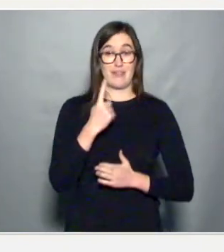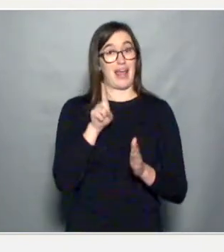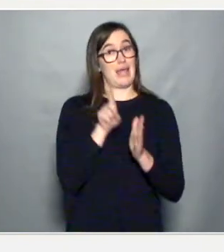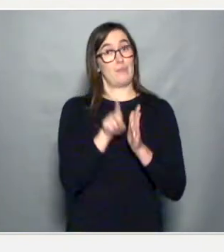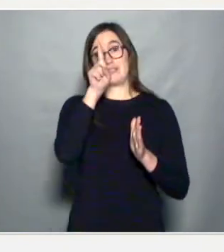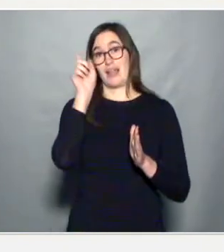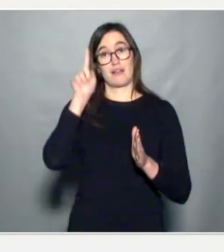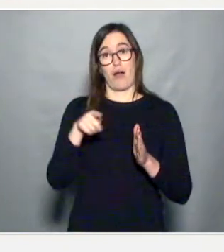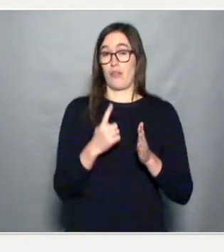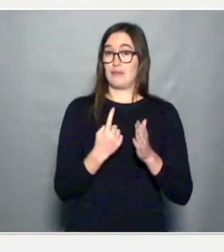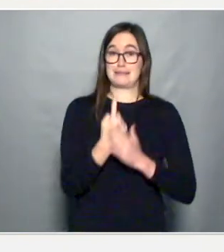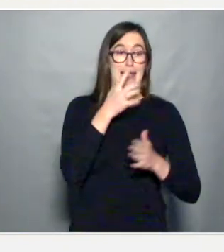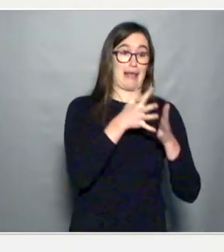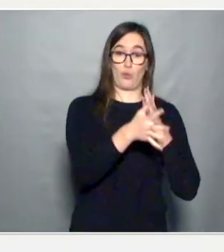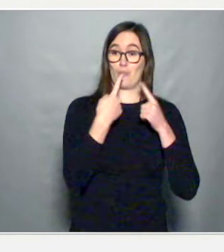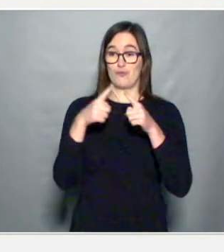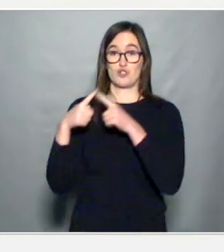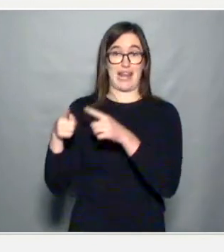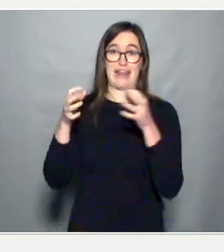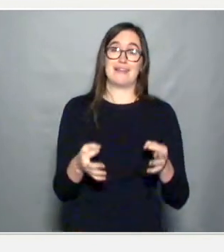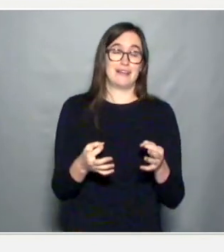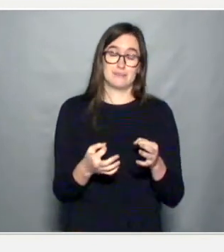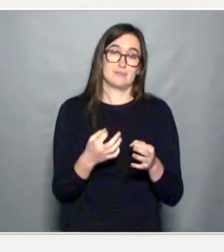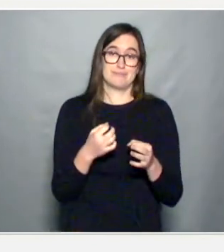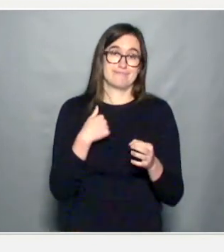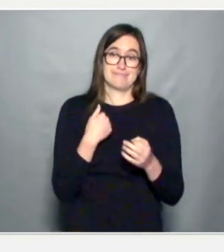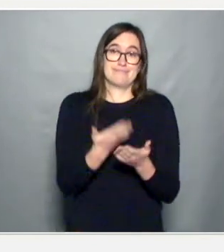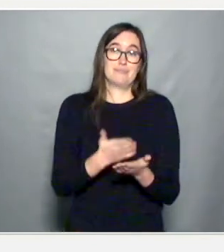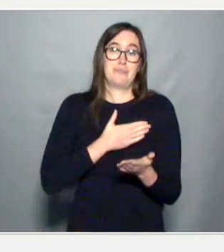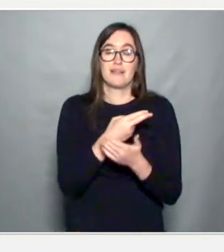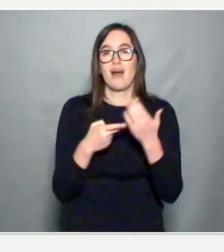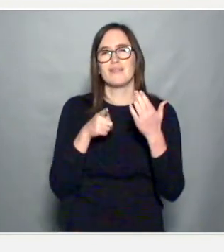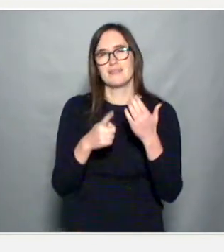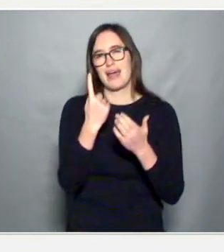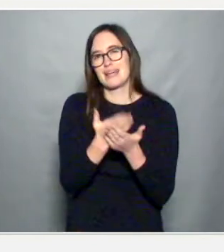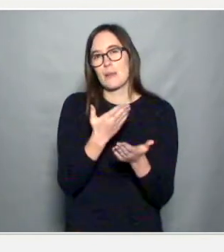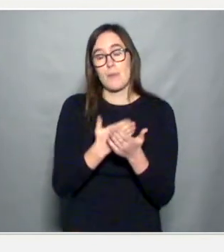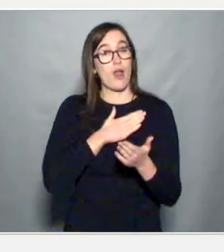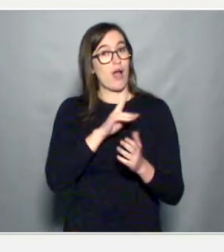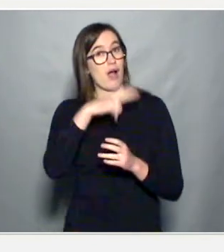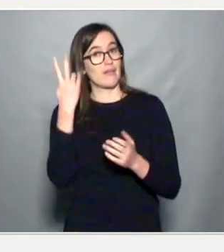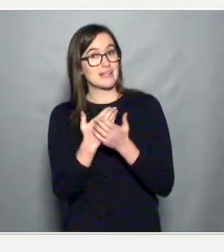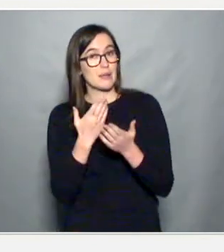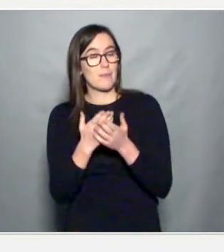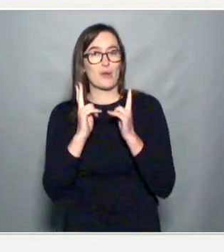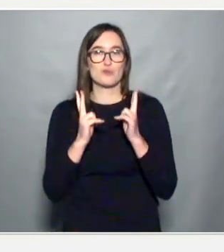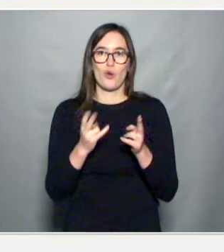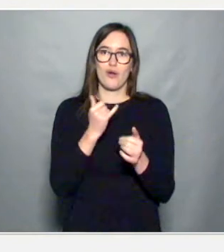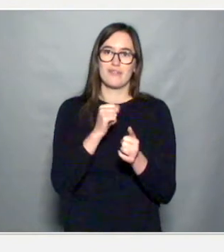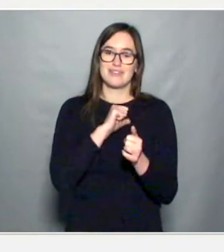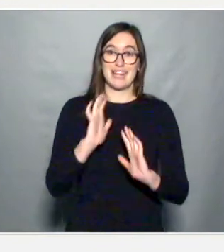olika sätt och det här är ett exempel på när det kan göra det. Jag har några andra exempel på hur det är att leva